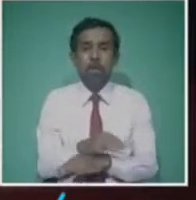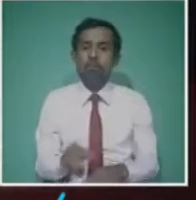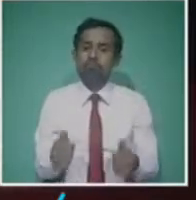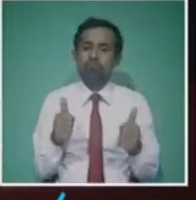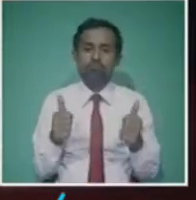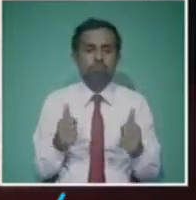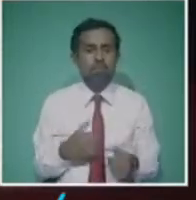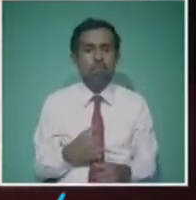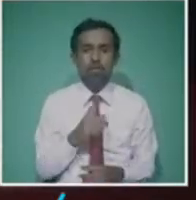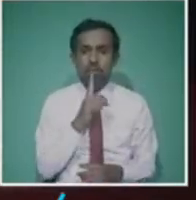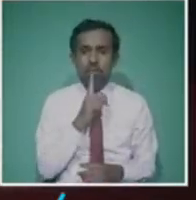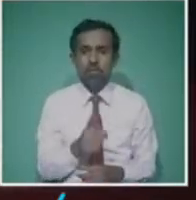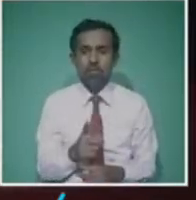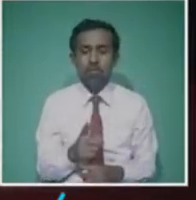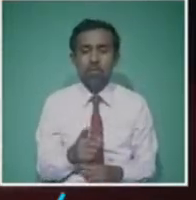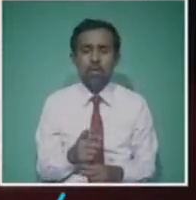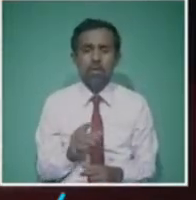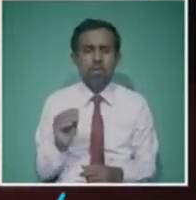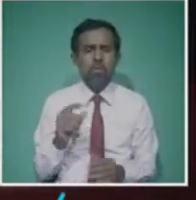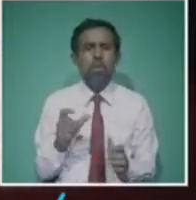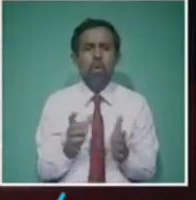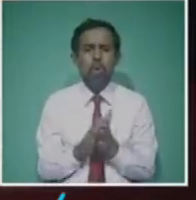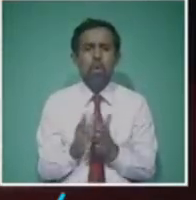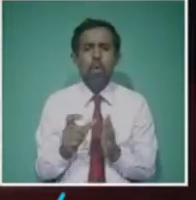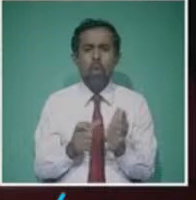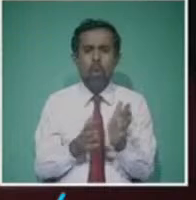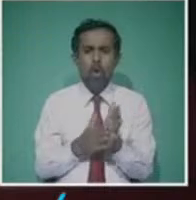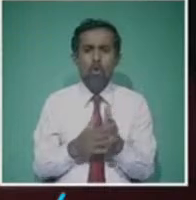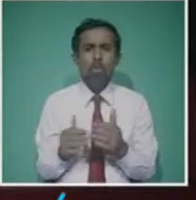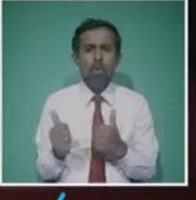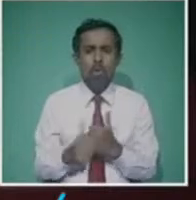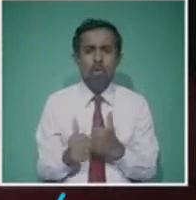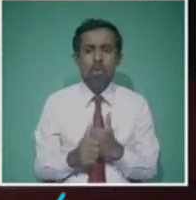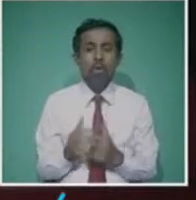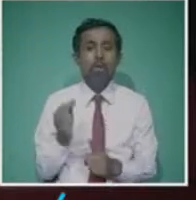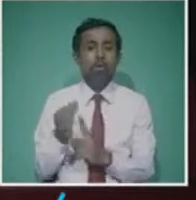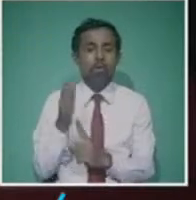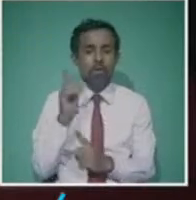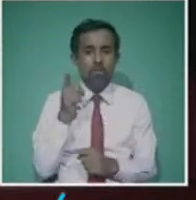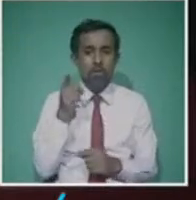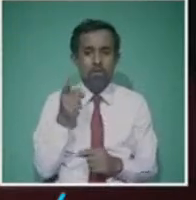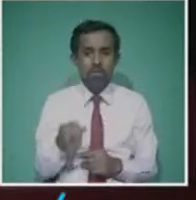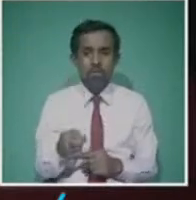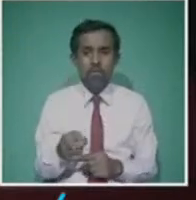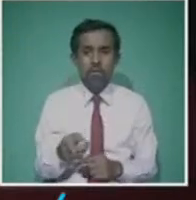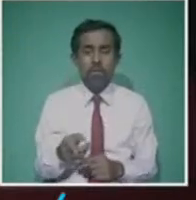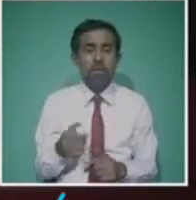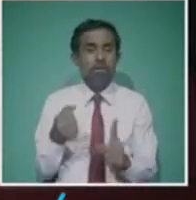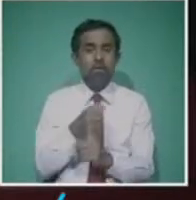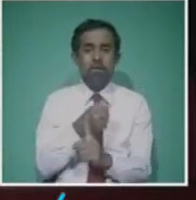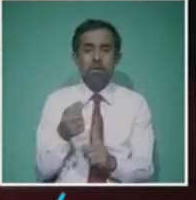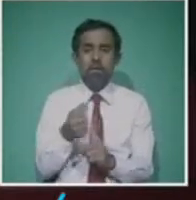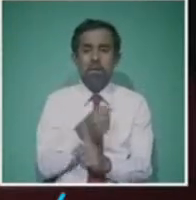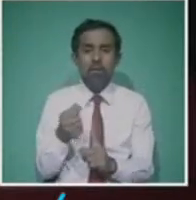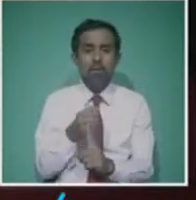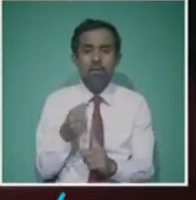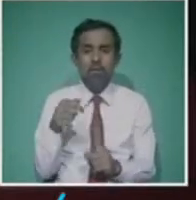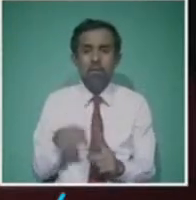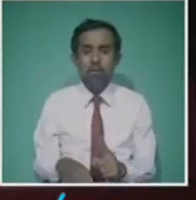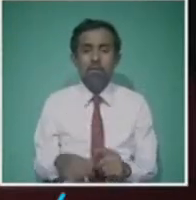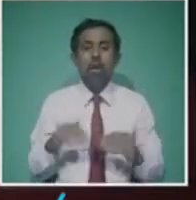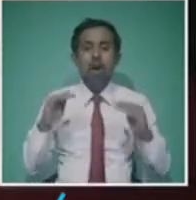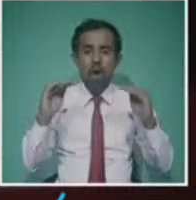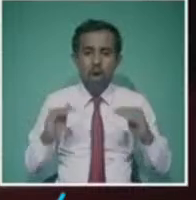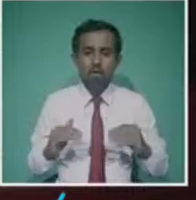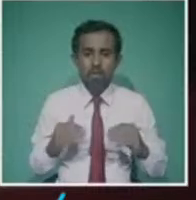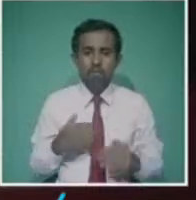කියලා මා හිතනවා. නමුත් මේ කොමිසම් සභා පත් කිරීමේදී ජනාධිපතිතුමාට ඇඟිලි කැසීමට ඇති හැකියාව අඩු විය